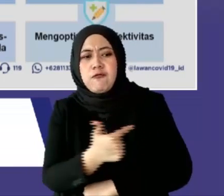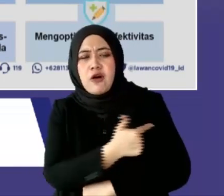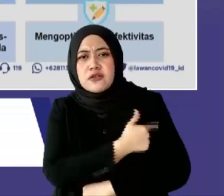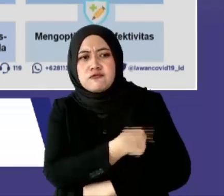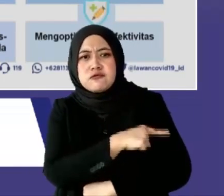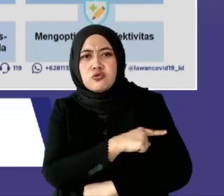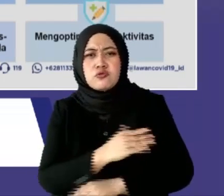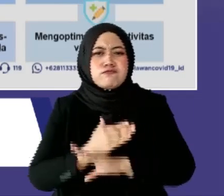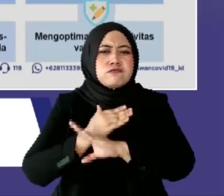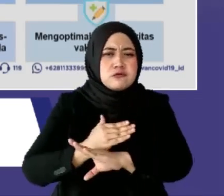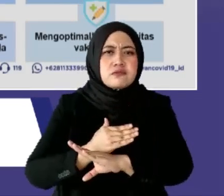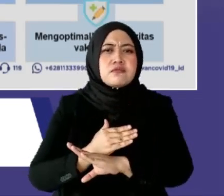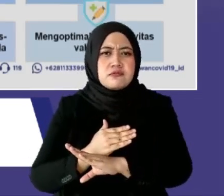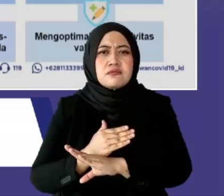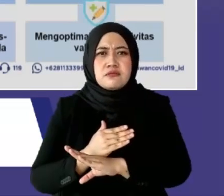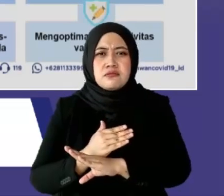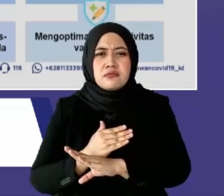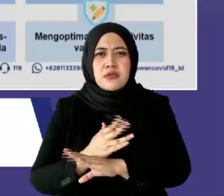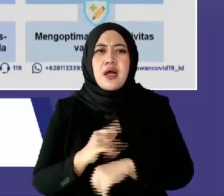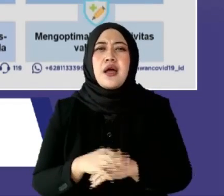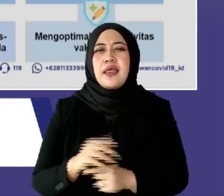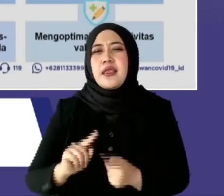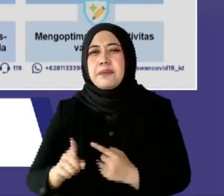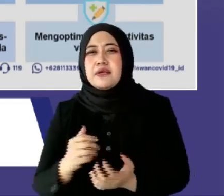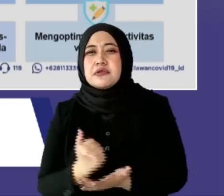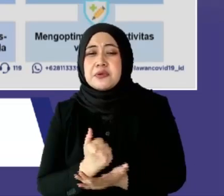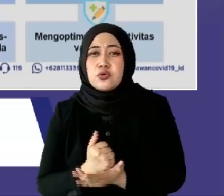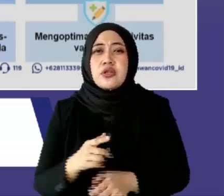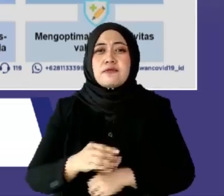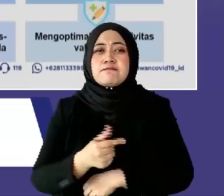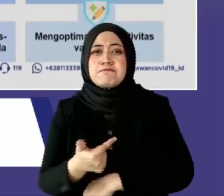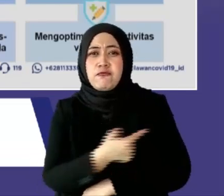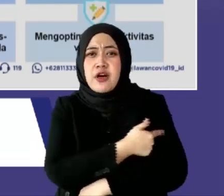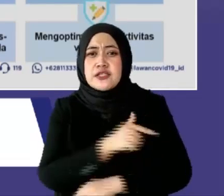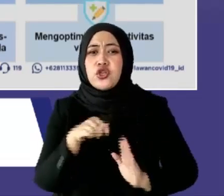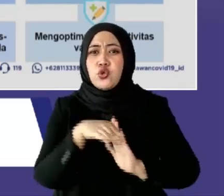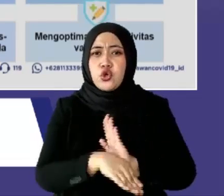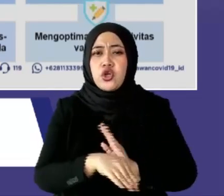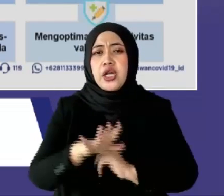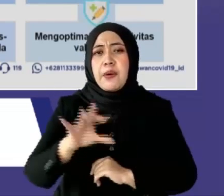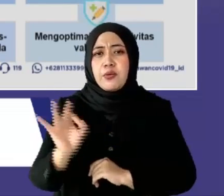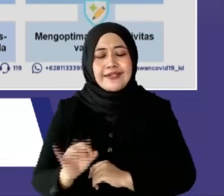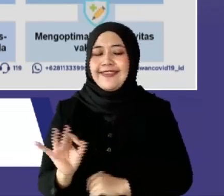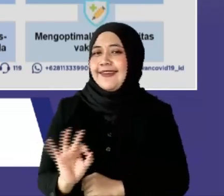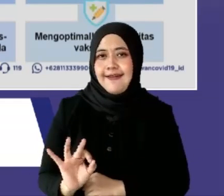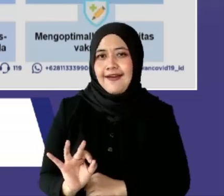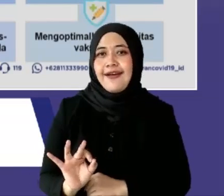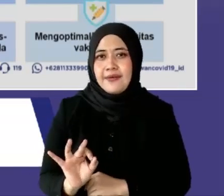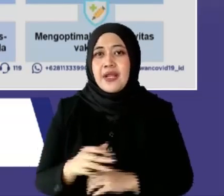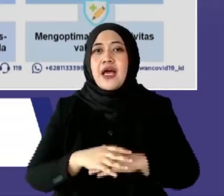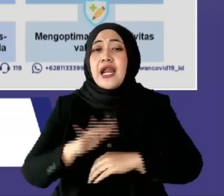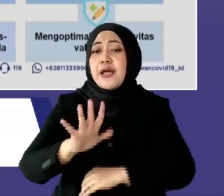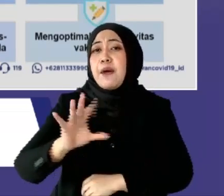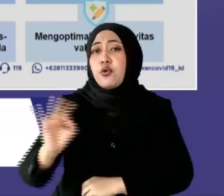penyakit pada penerima vaksin tidak membuat besar efikasinya turun di bawah 50% yang menjadi